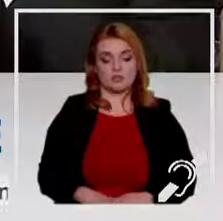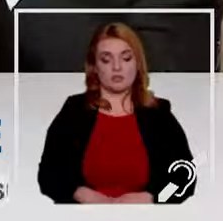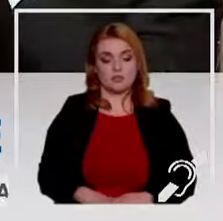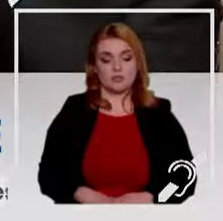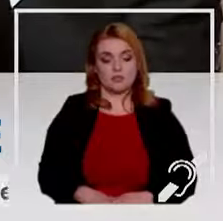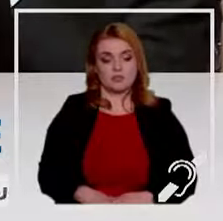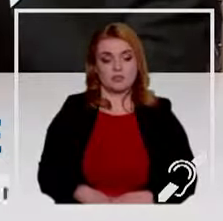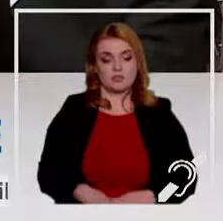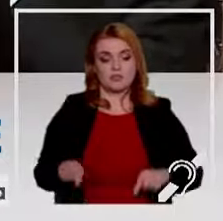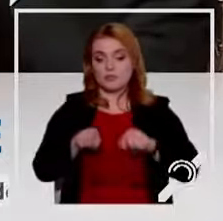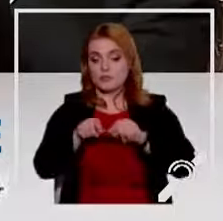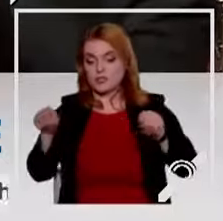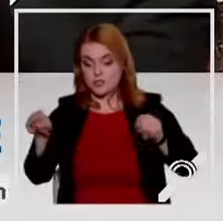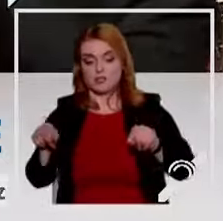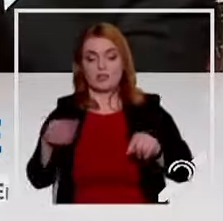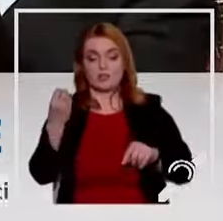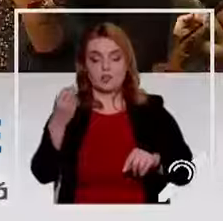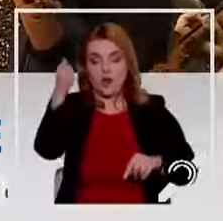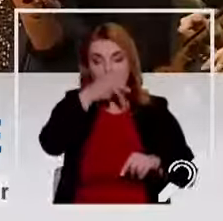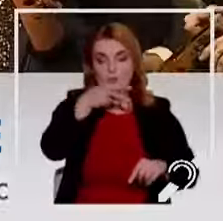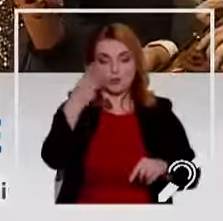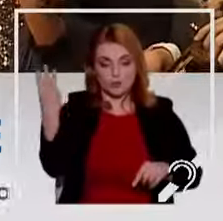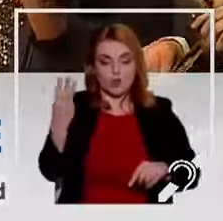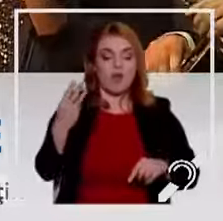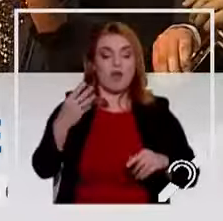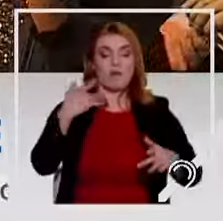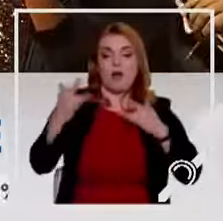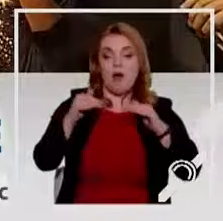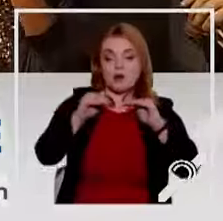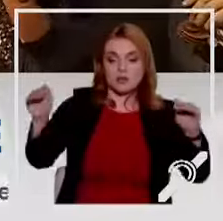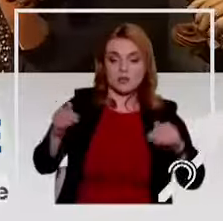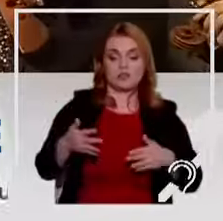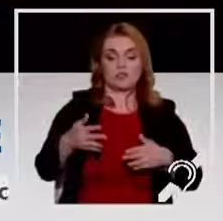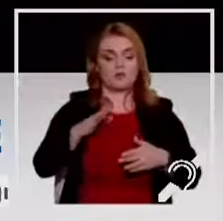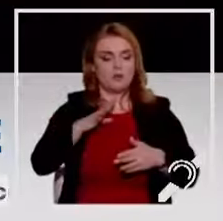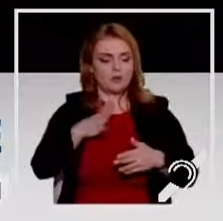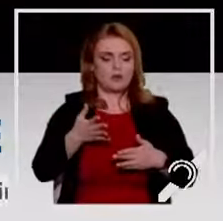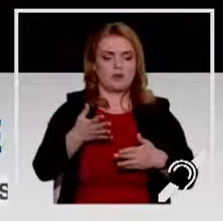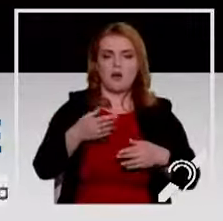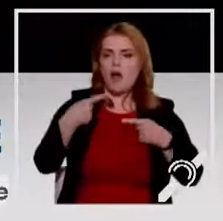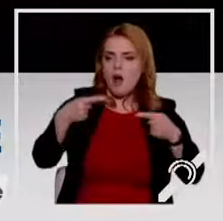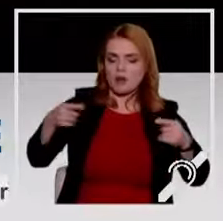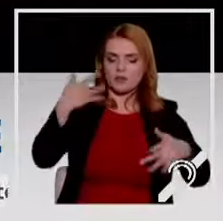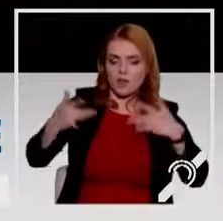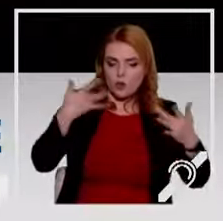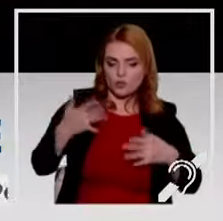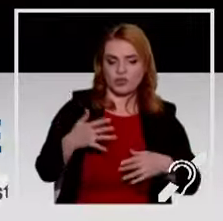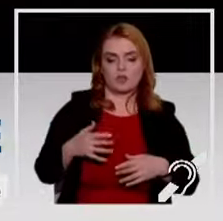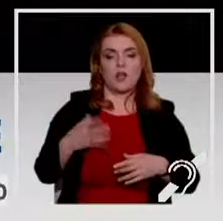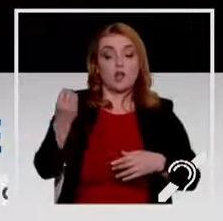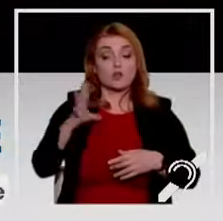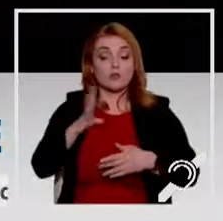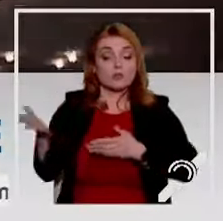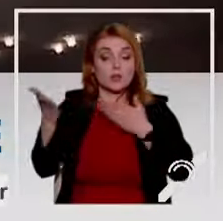Pe tot parcursul anului, pe scenele din Republica Moldova au urcat artiști notorii din țară și de peste hotare. Din cele